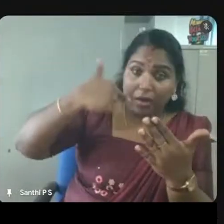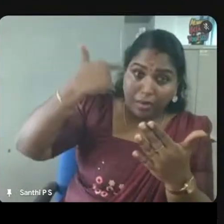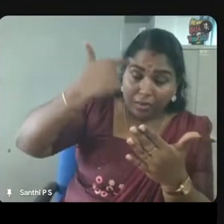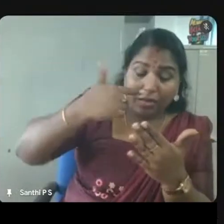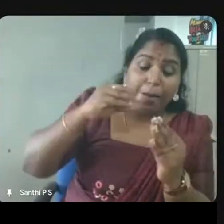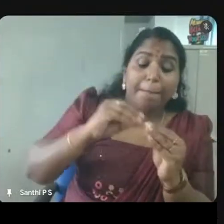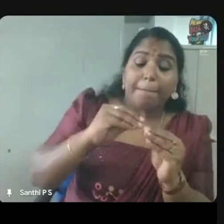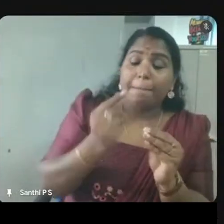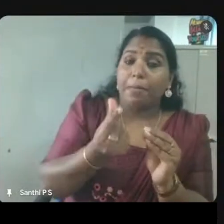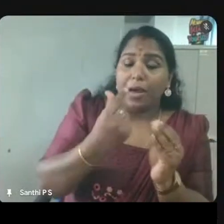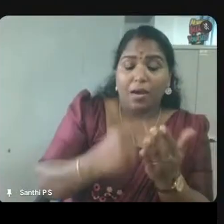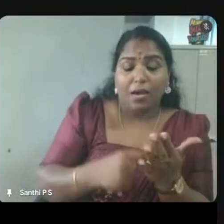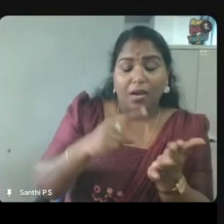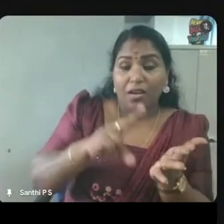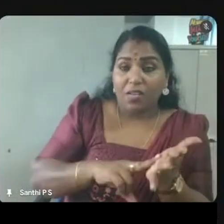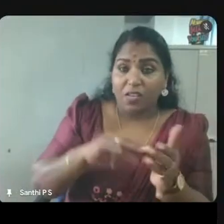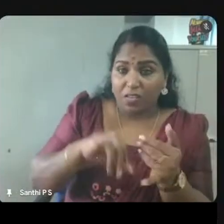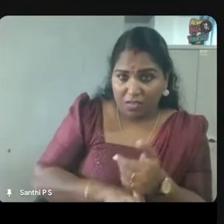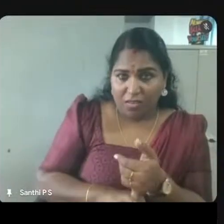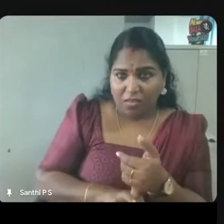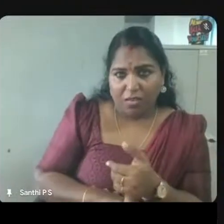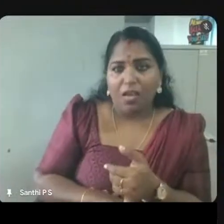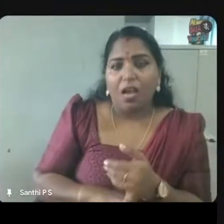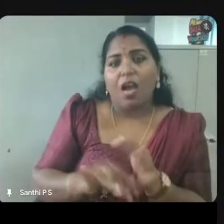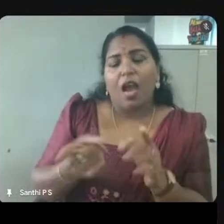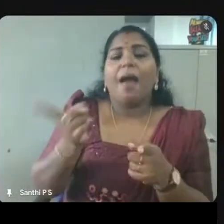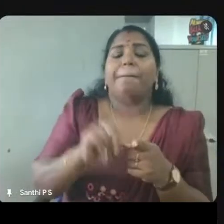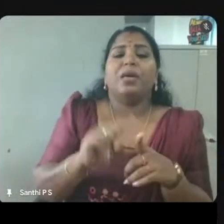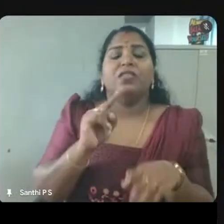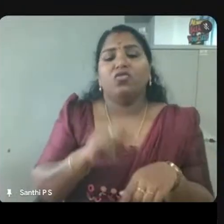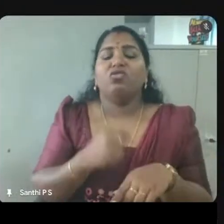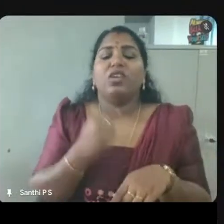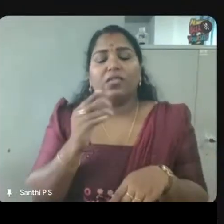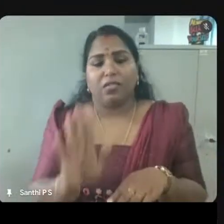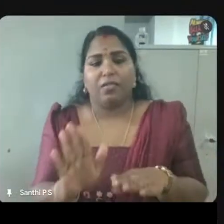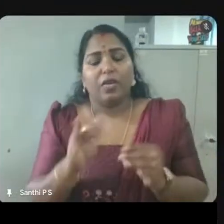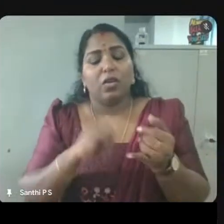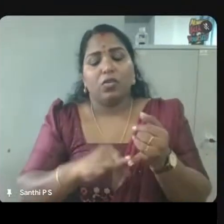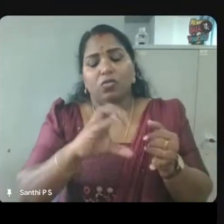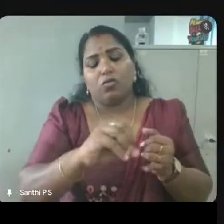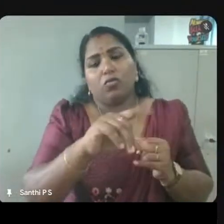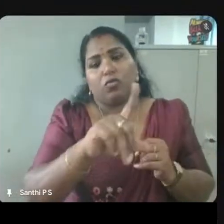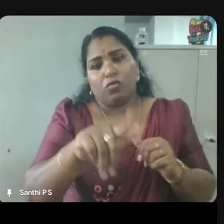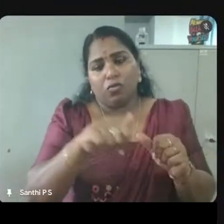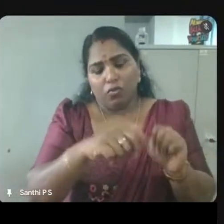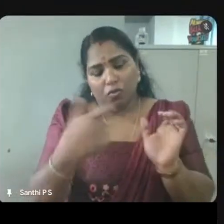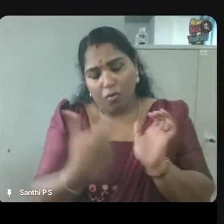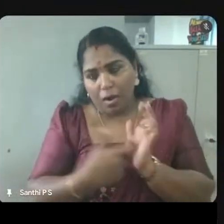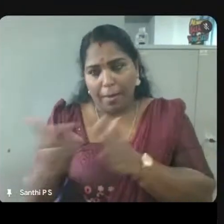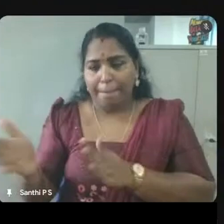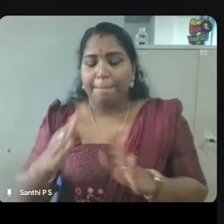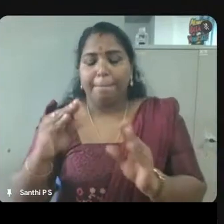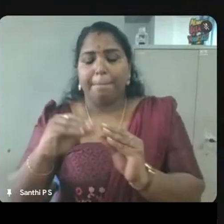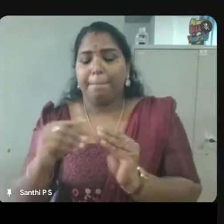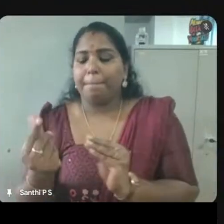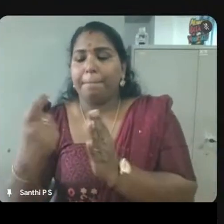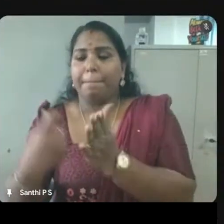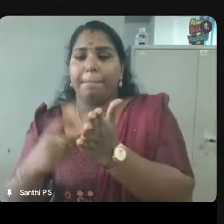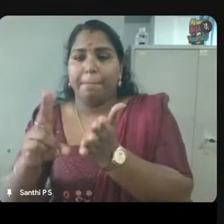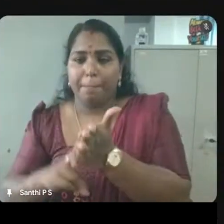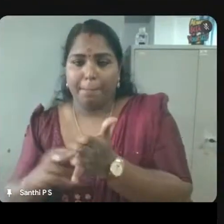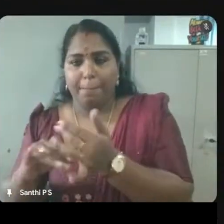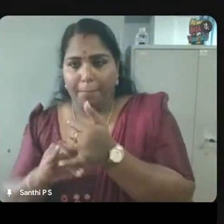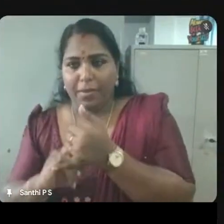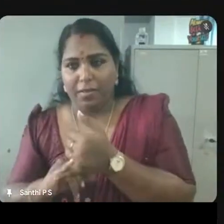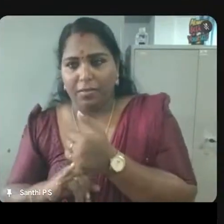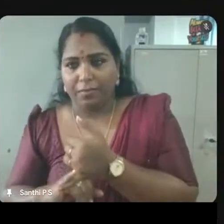ബേൺസ് എന്ന് പറയുന്ന ഒരു സംഭവം ഉണ്ടാക്കാൻ സാധ്യതയുള്ള കാര്യമാണ് ഡയറക്റ്റ് വ്യൂവിങ് ഓഫ് ദ സൺ. നമ്മളിപ്പോൾ ആരും രാവിലെ എണീച്ച് സൂര്യനെ കാണാന്ന് പറഞ്ഞ് നേരിട്ട്